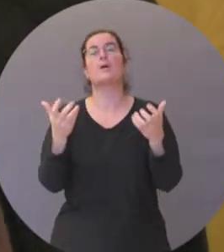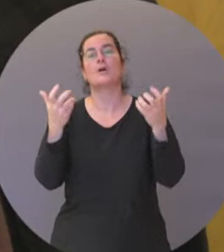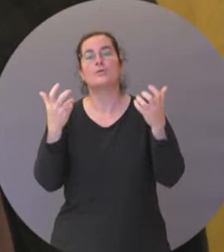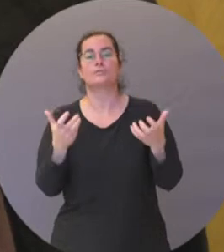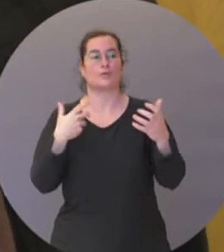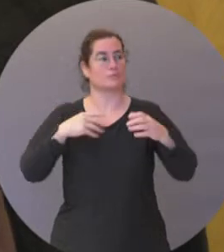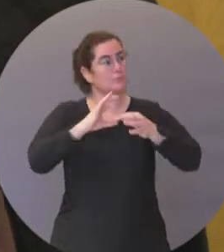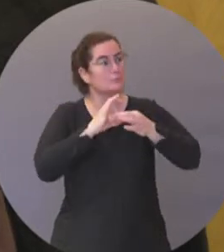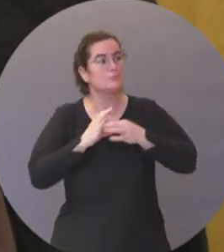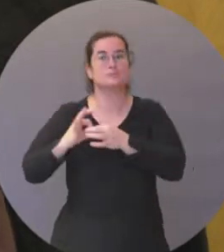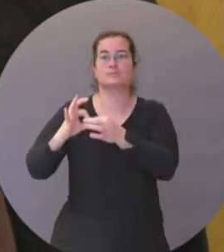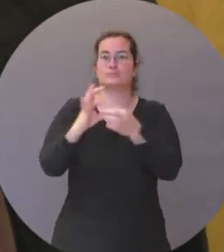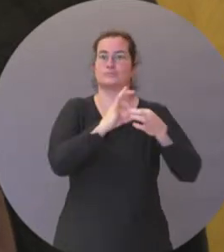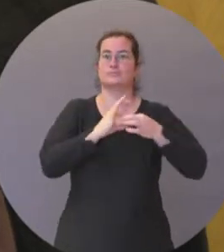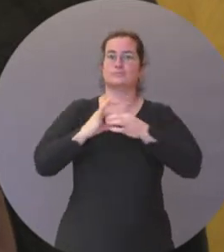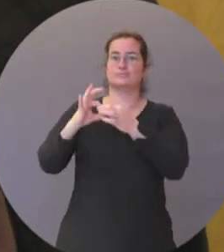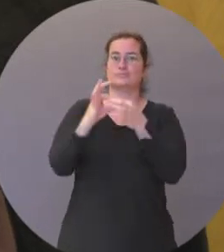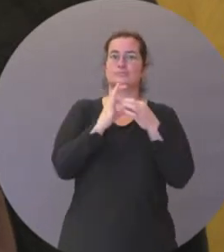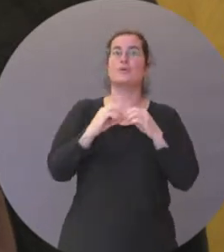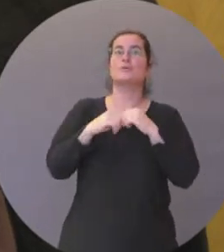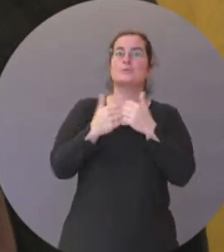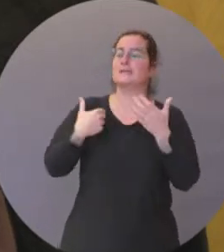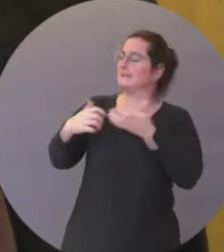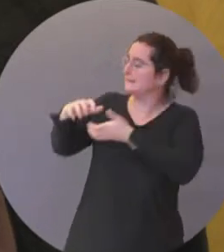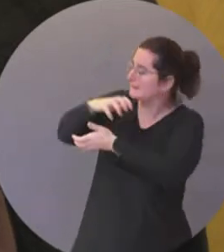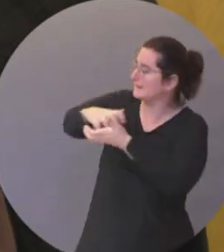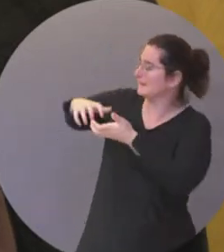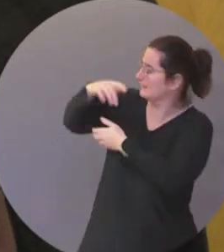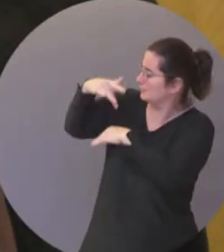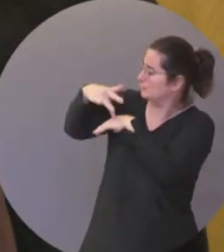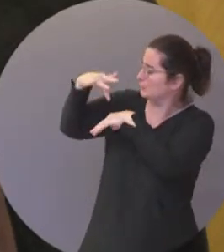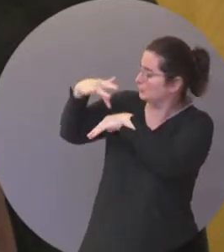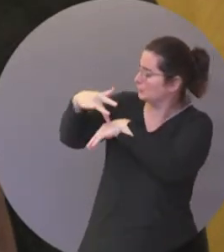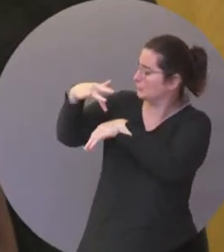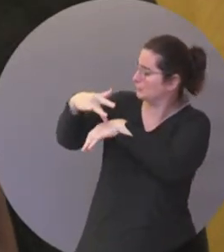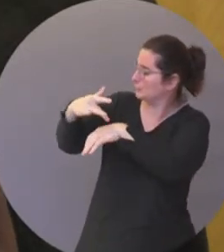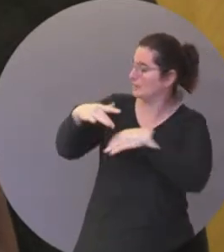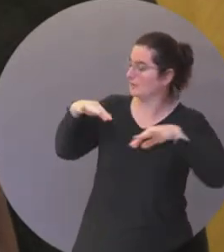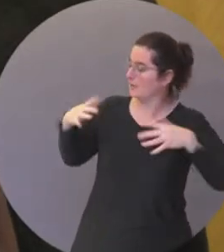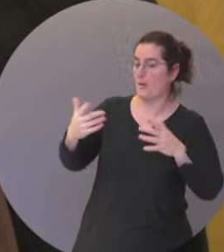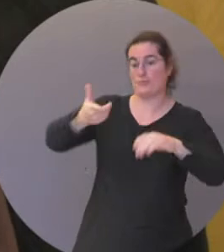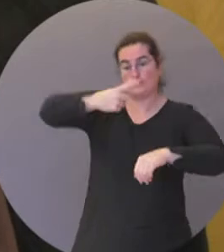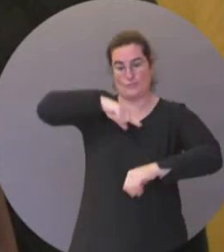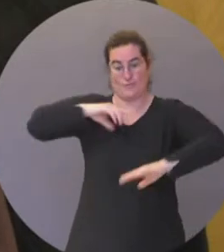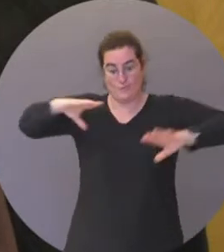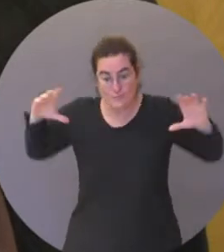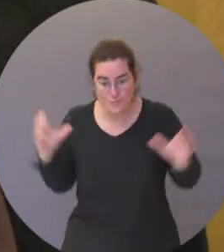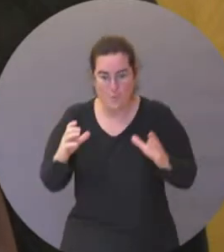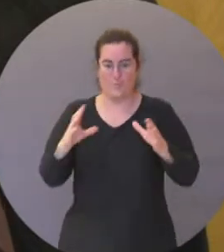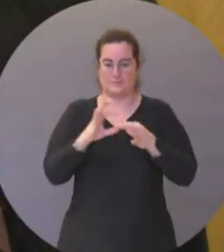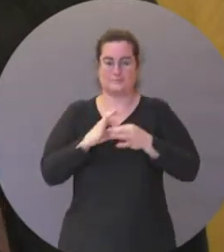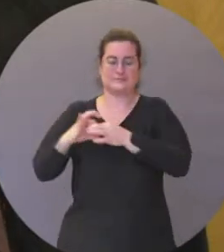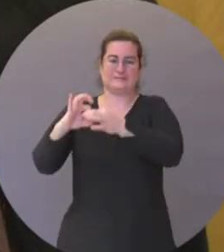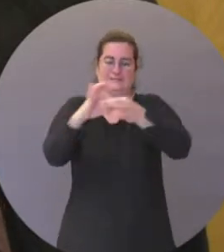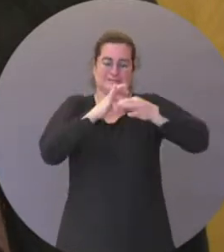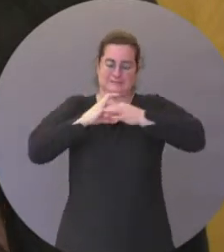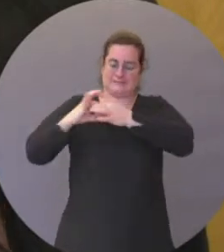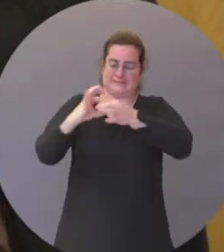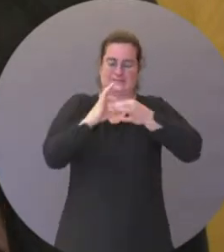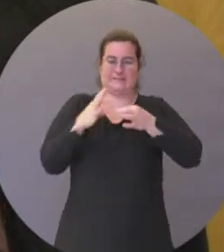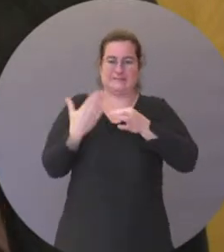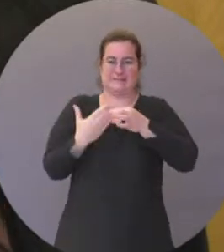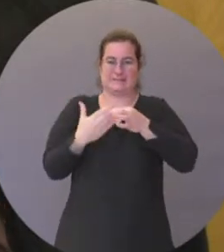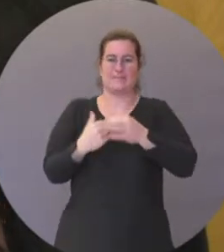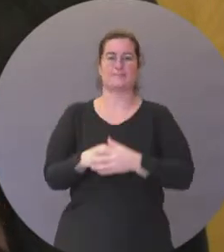collective au regard des différentes crises que nous venons de traverser voilà donc j'ose espérer